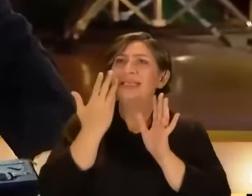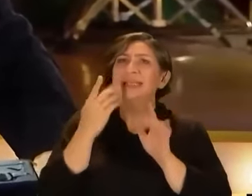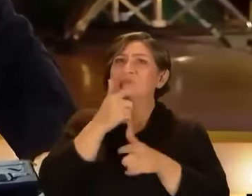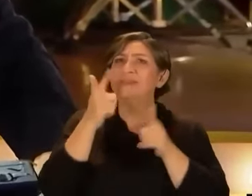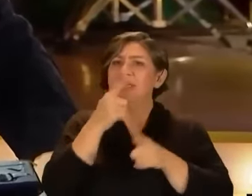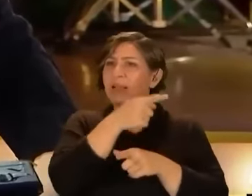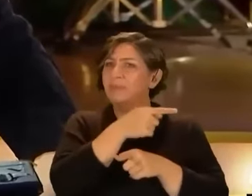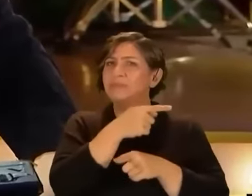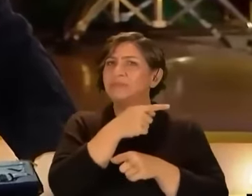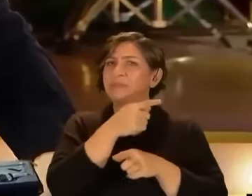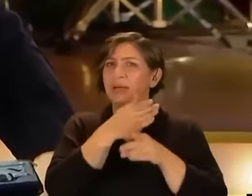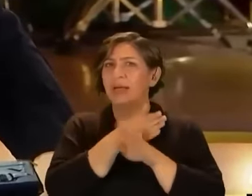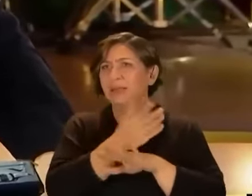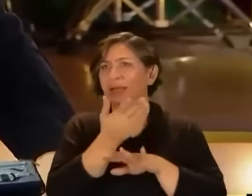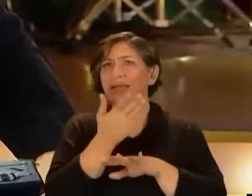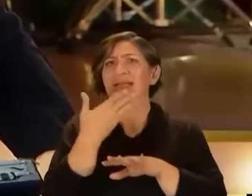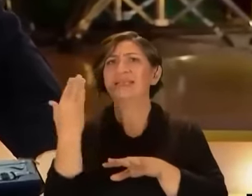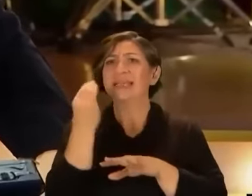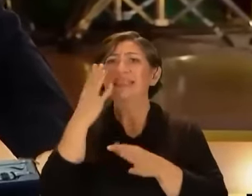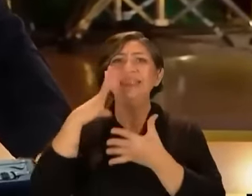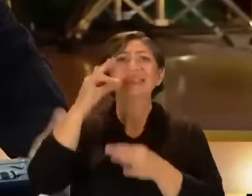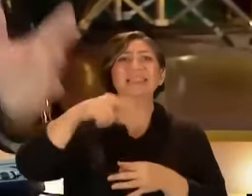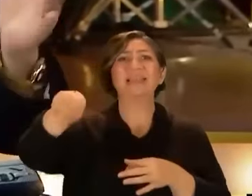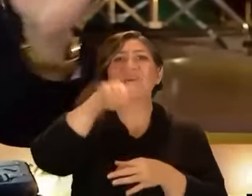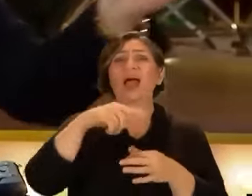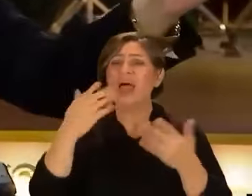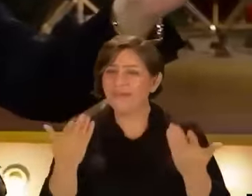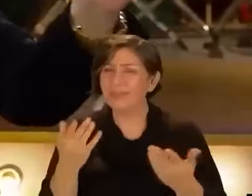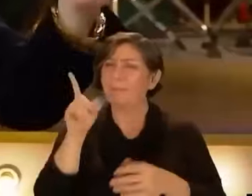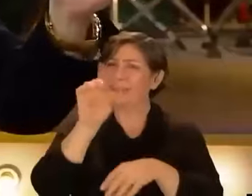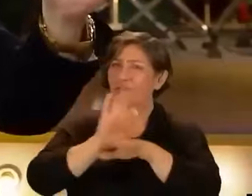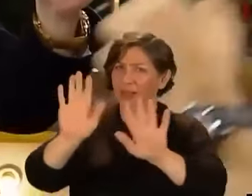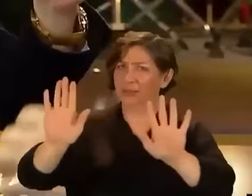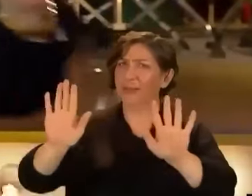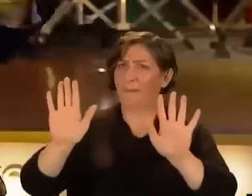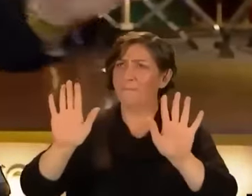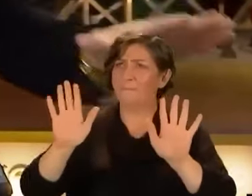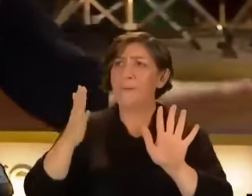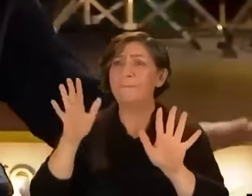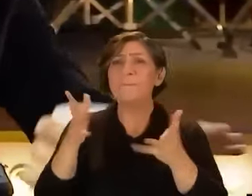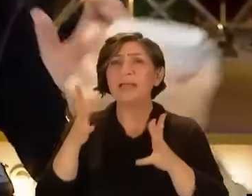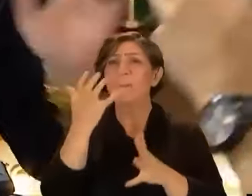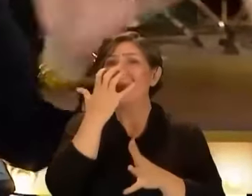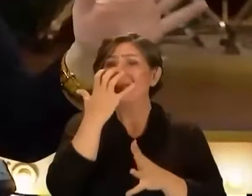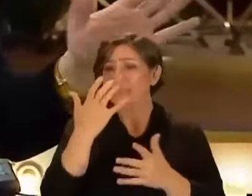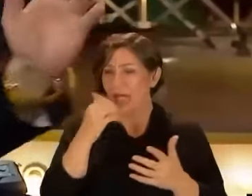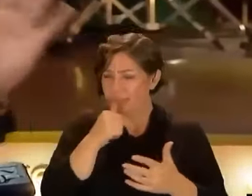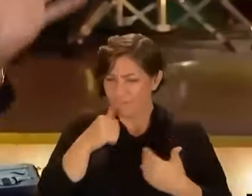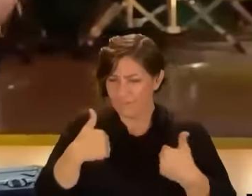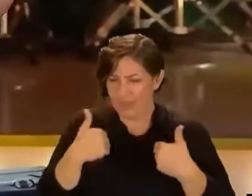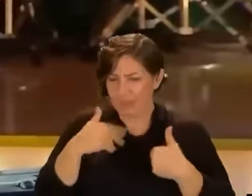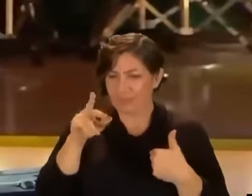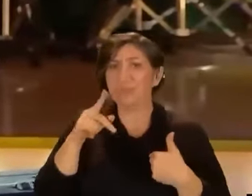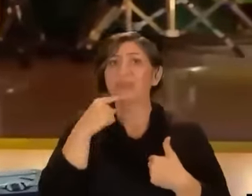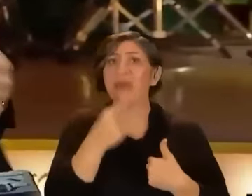izlediğimiz zaman. Klip çok etkileyici hakikaten. Ve genç insanlara evet bir dakika tamam belki de beklediğiniz adam benim diyorsun